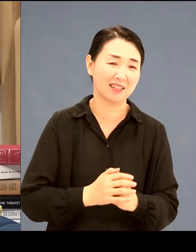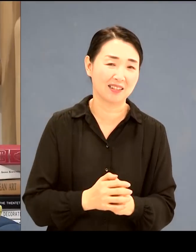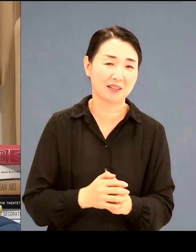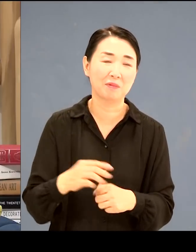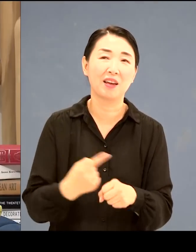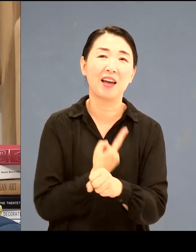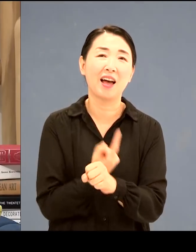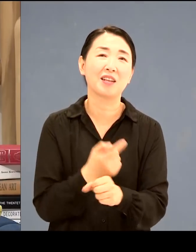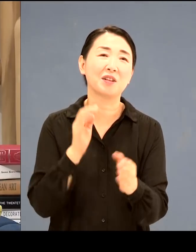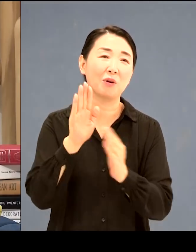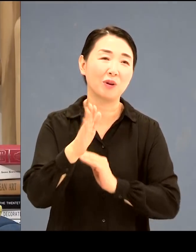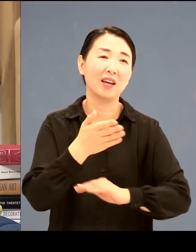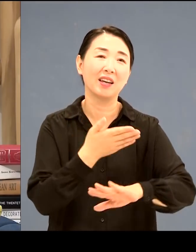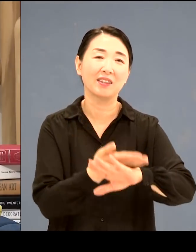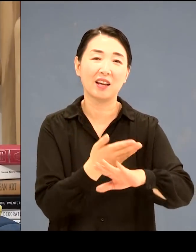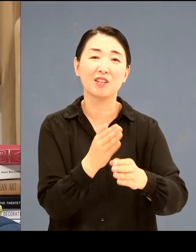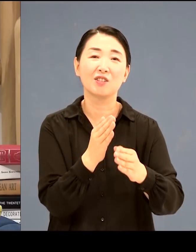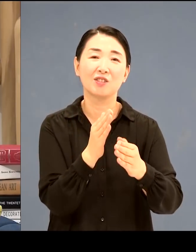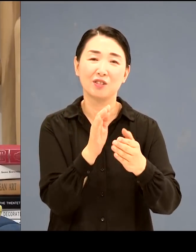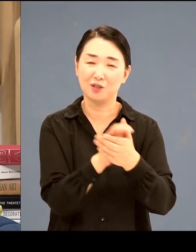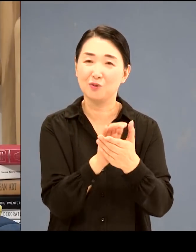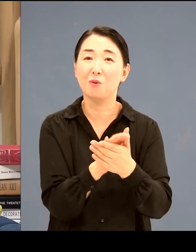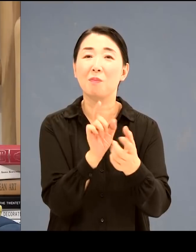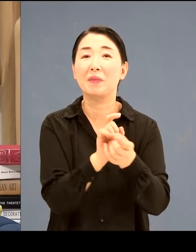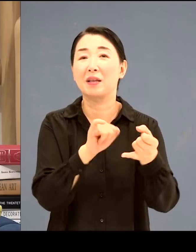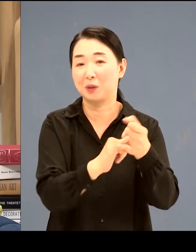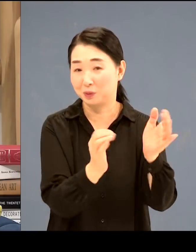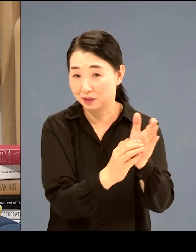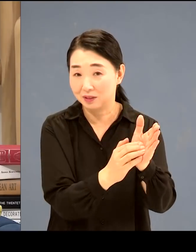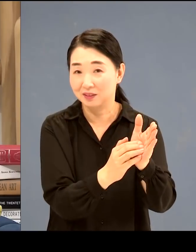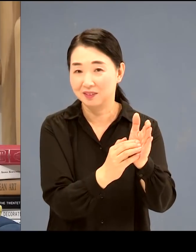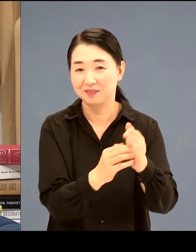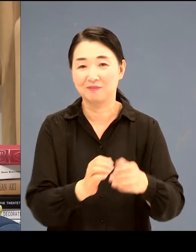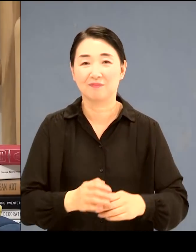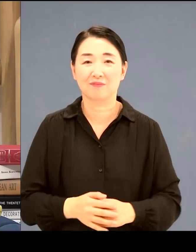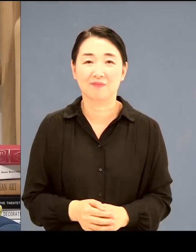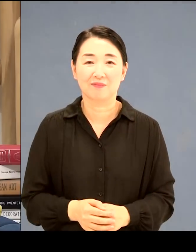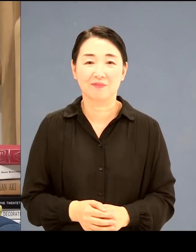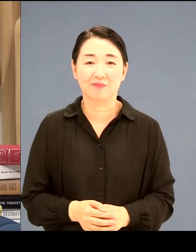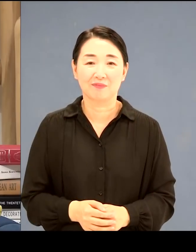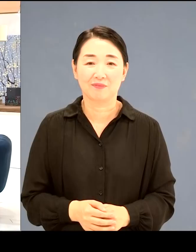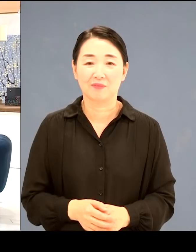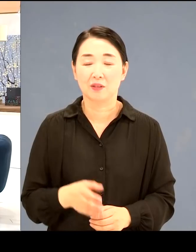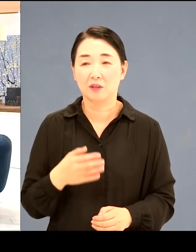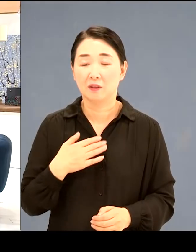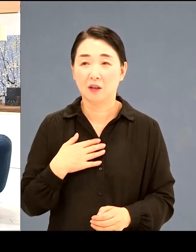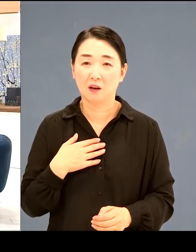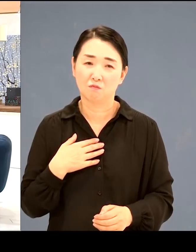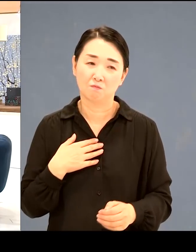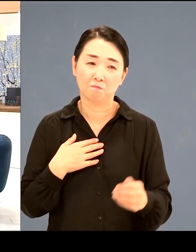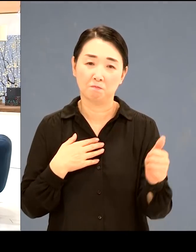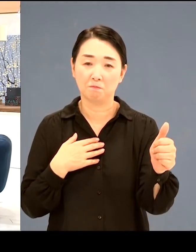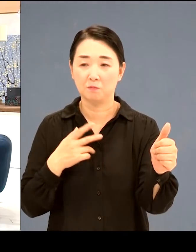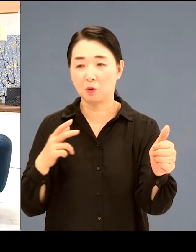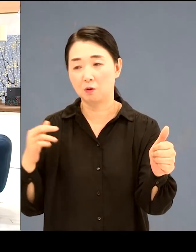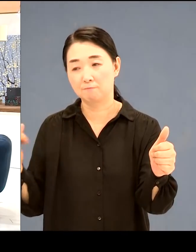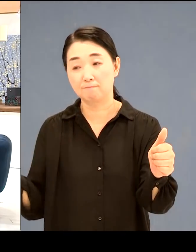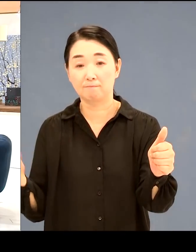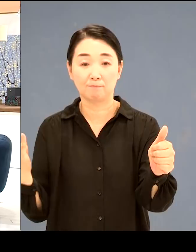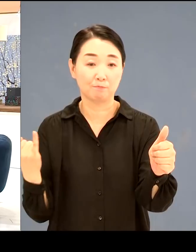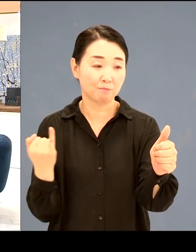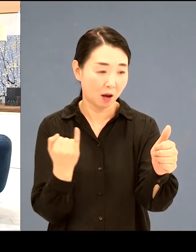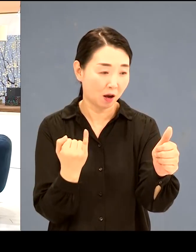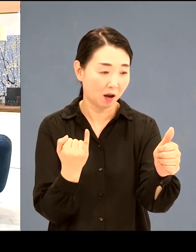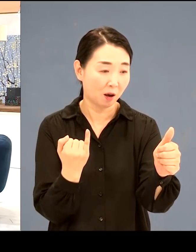친구들 만날 약속을 하고 잡고. 서로 이제 이렇게 나갔는데 네. 제가 이제 걸어 들어오는데 먼저 와 있더라고요.